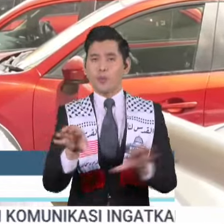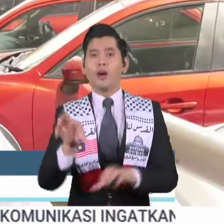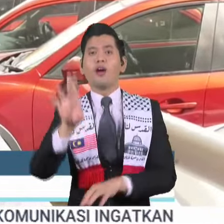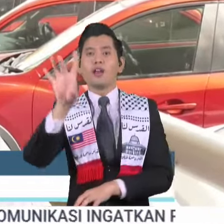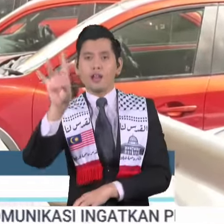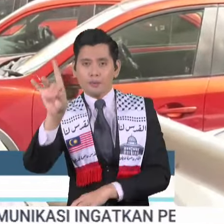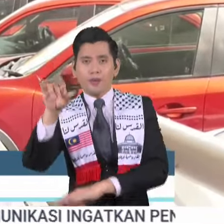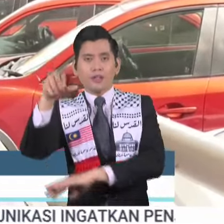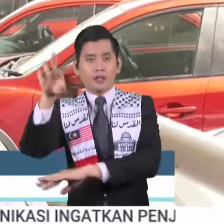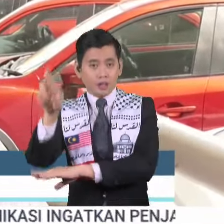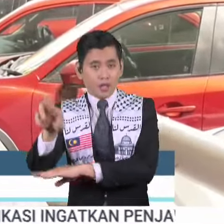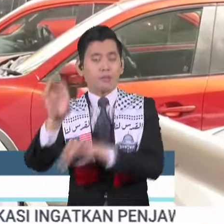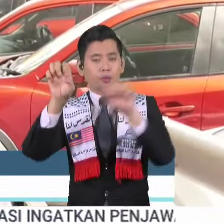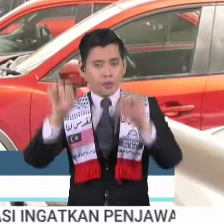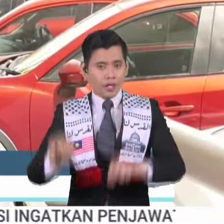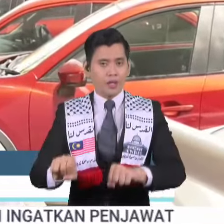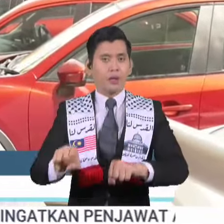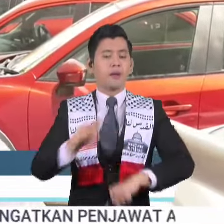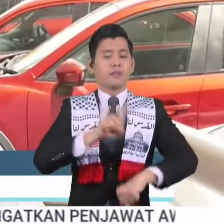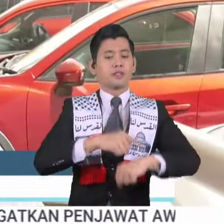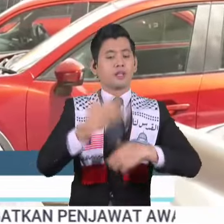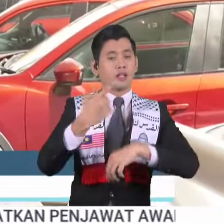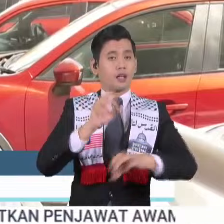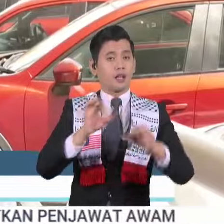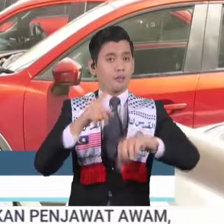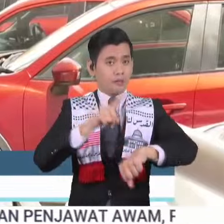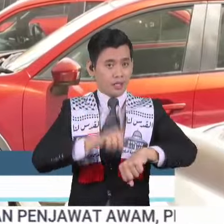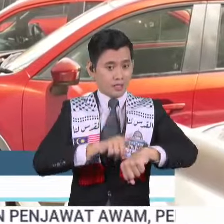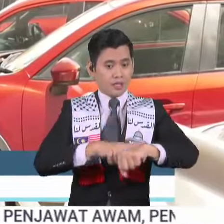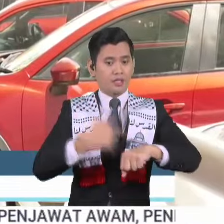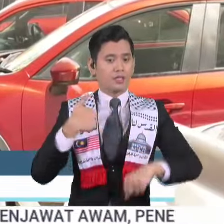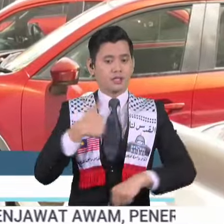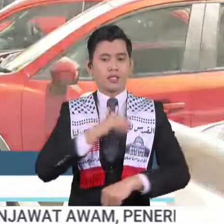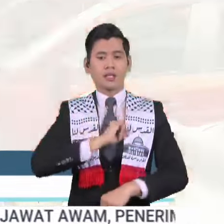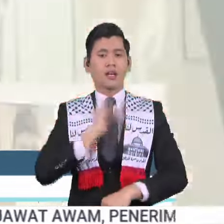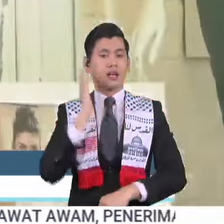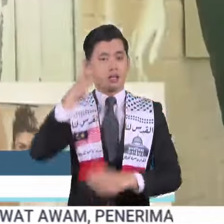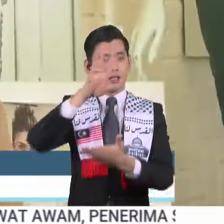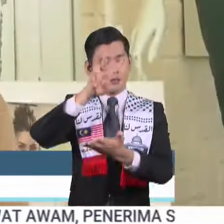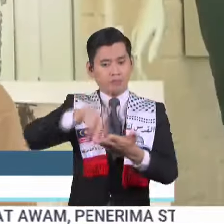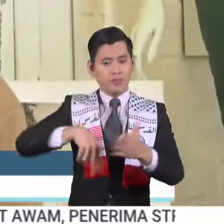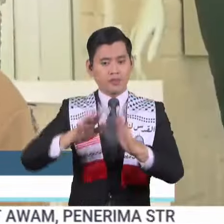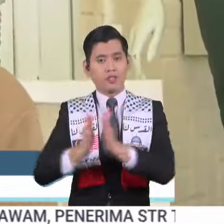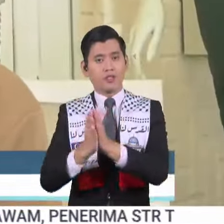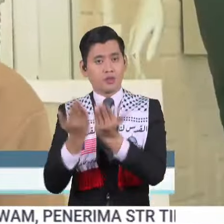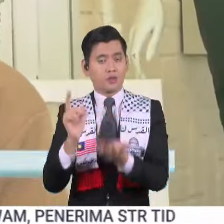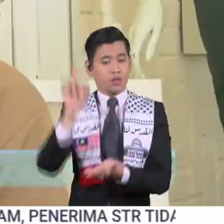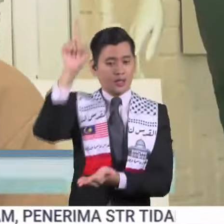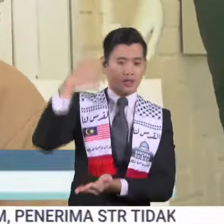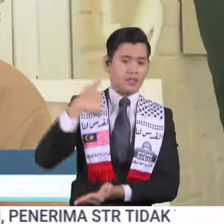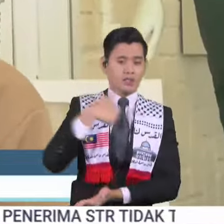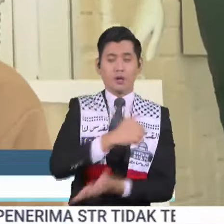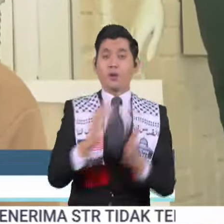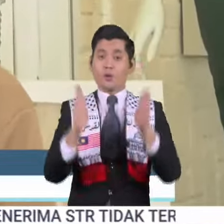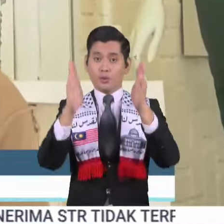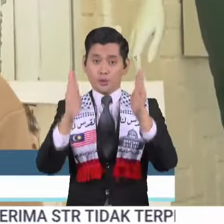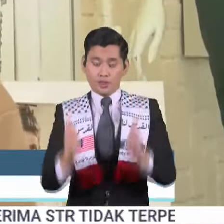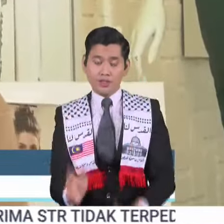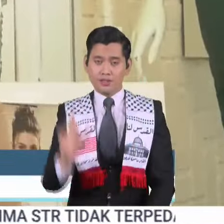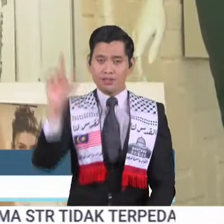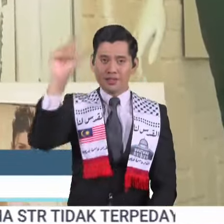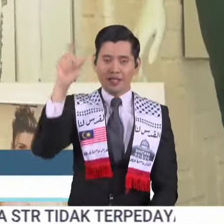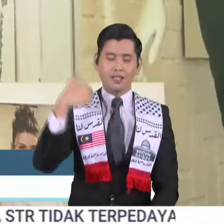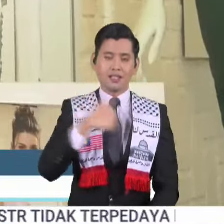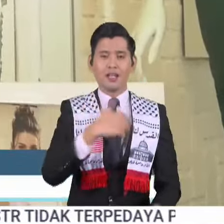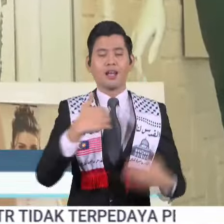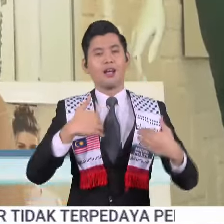kalau saya ada masa macam lepas tarawih tu, kalau saya ada masa saya baca Quran. Kalau daripada segi kita umat Islam, kita